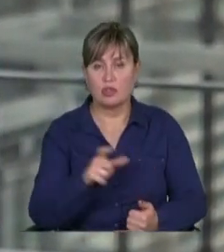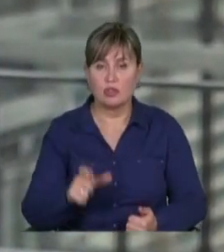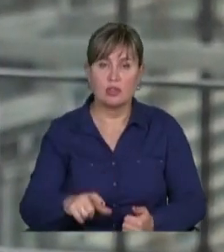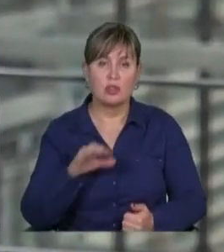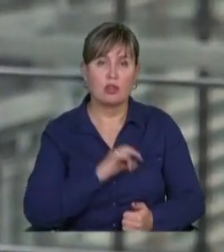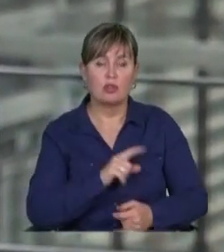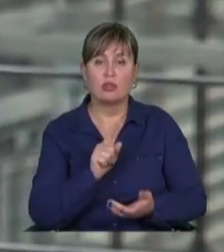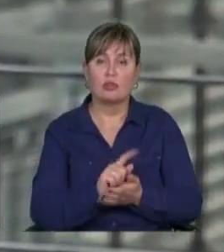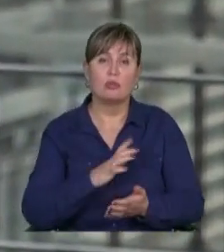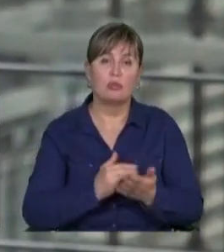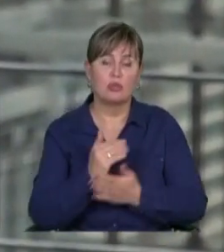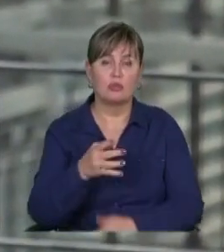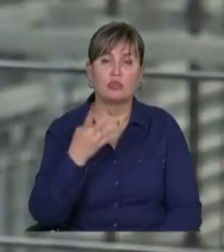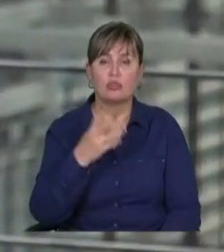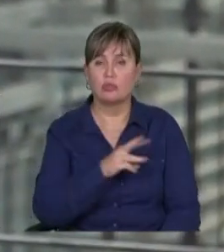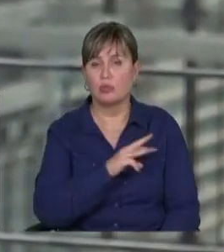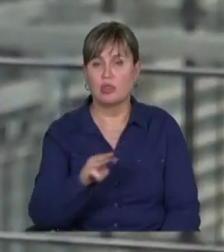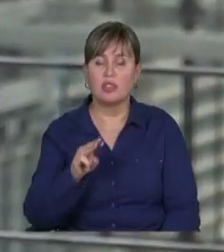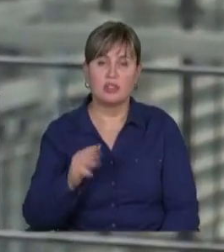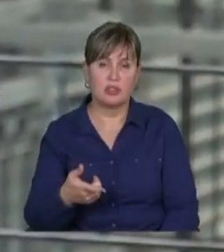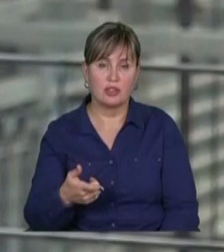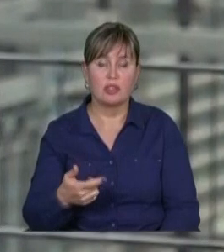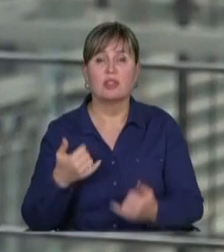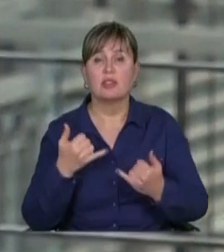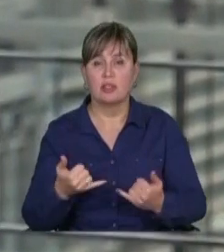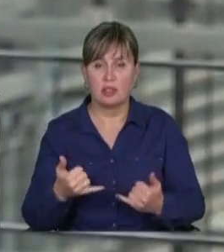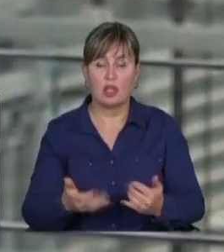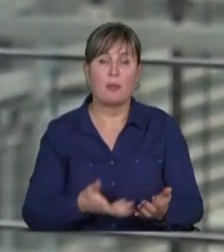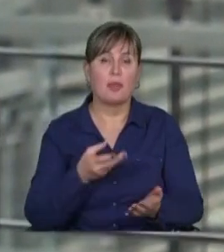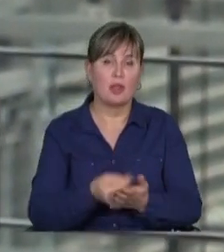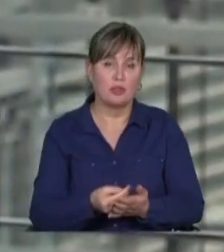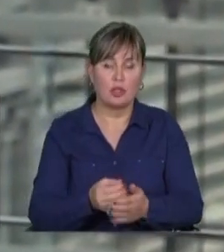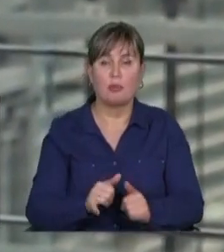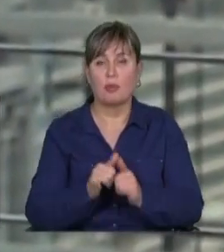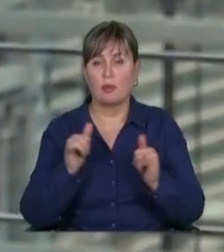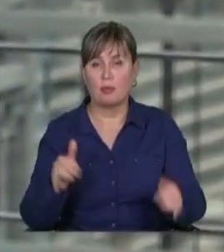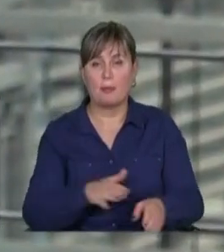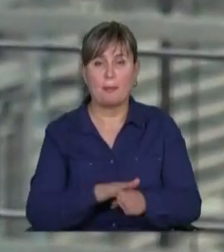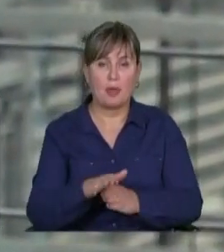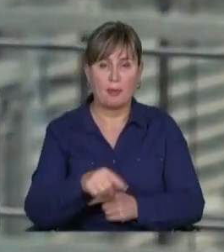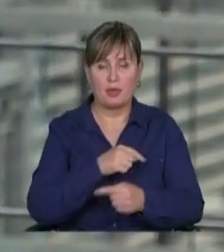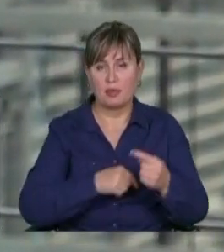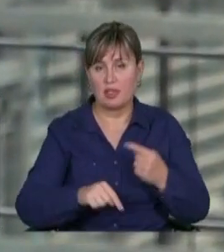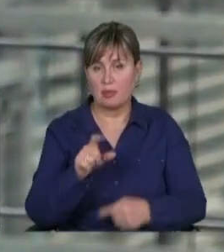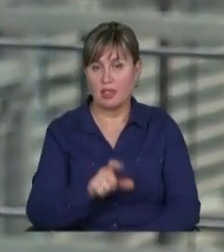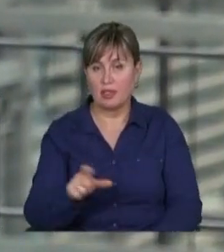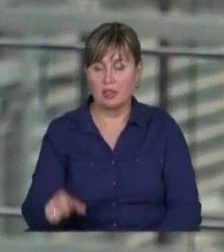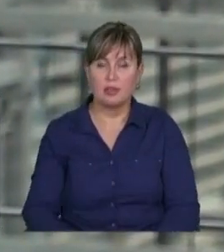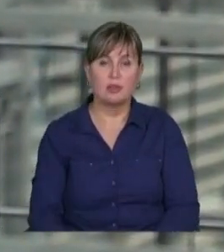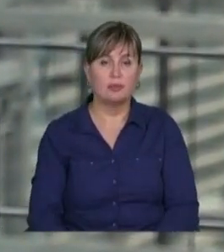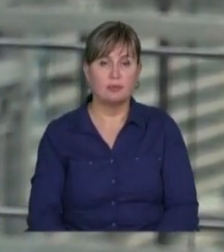не должен был превышать 4 миллионов тенге. Теперь же плательщики пополнят ряды полноценных предпринимателей.